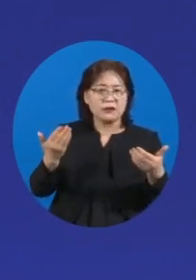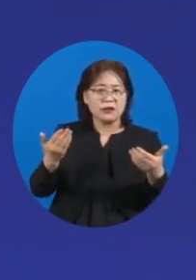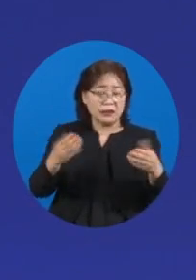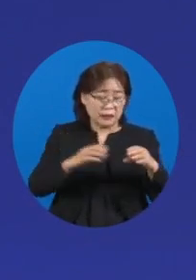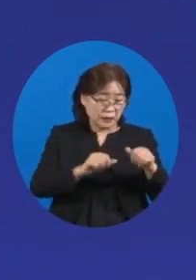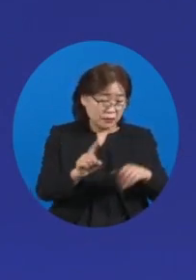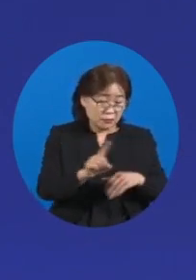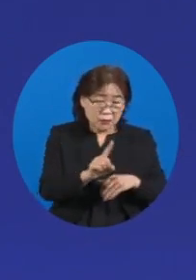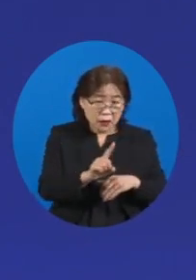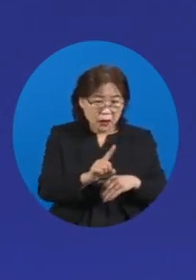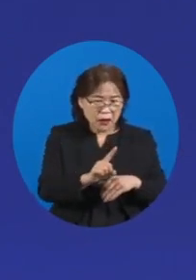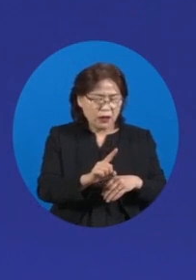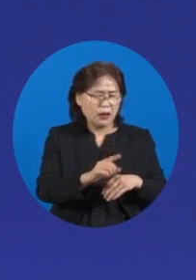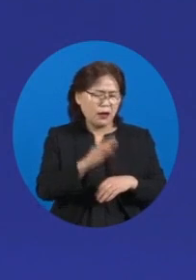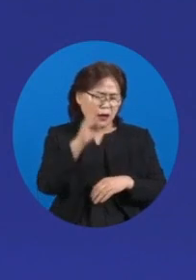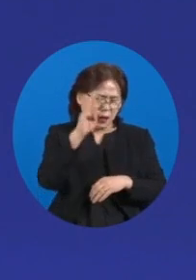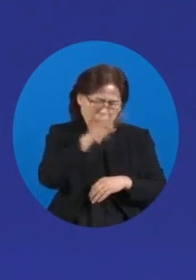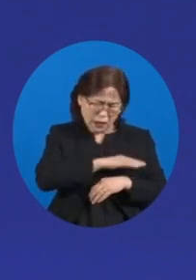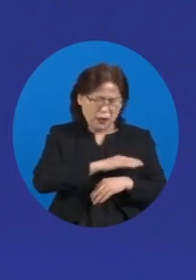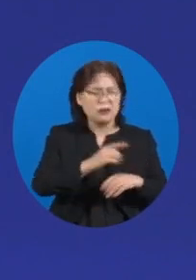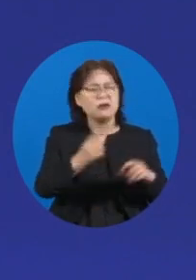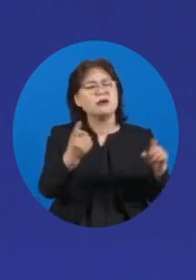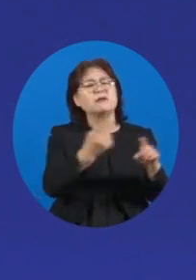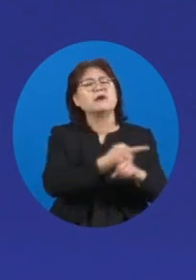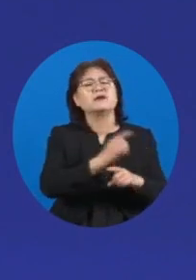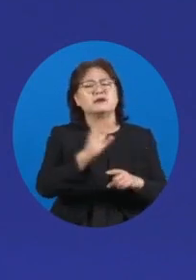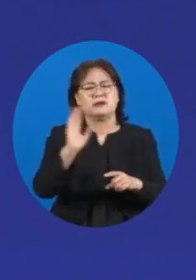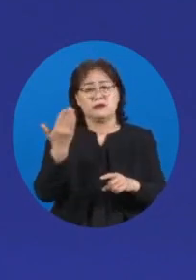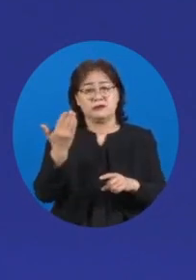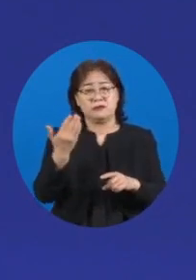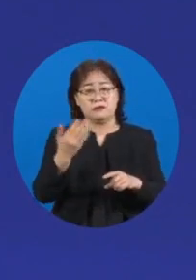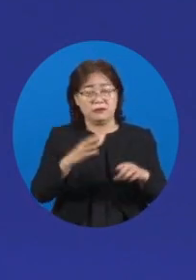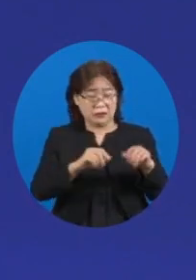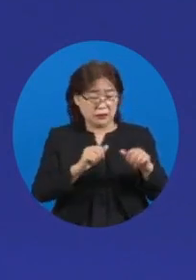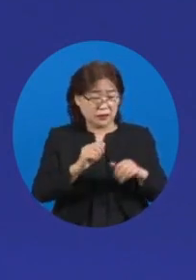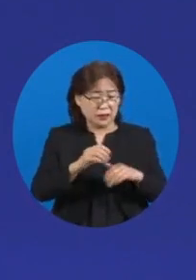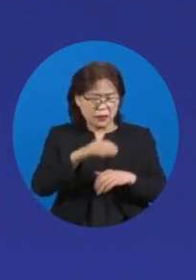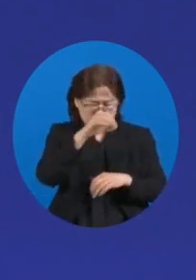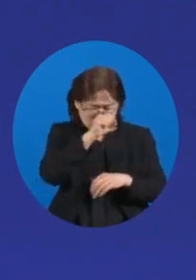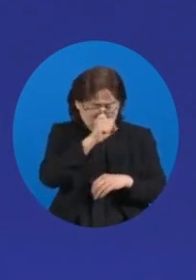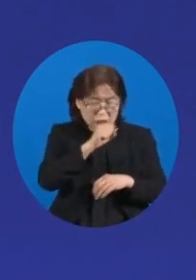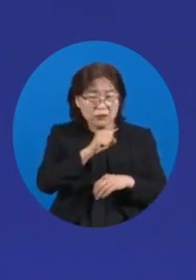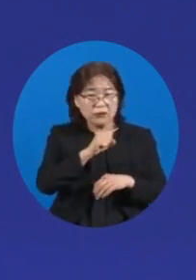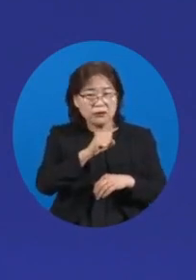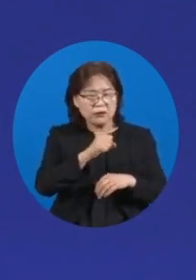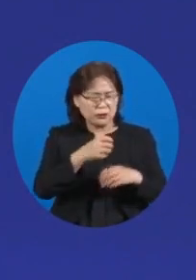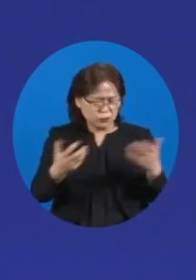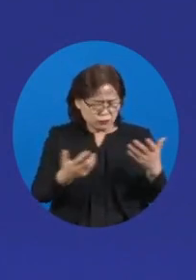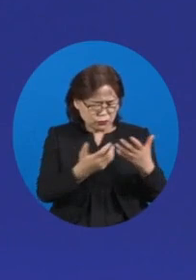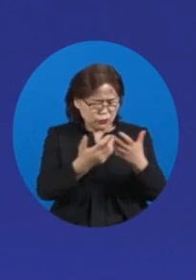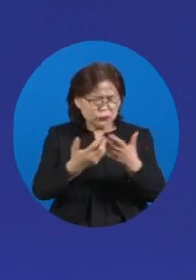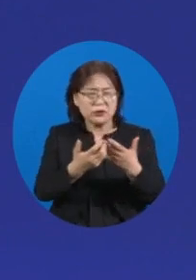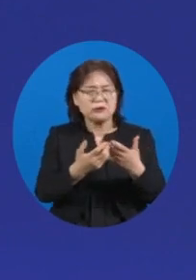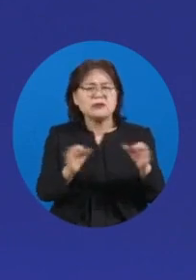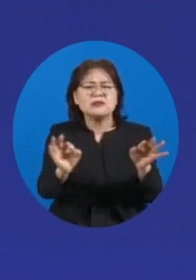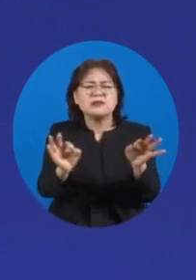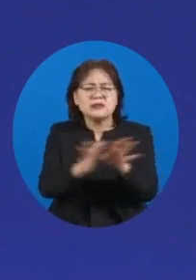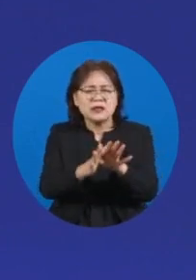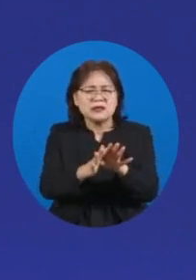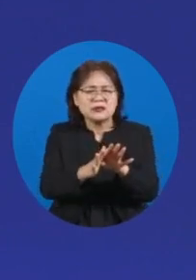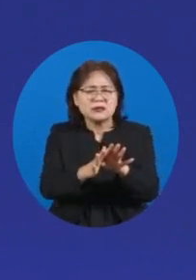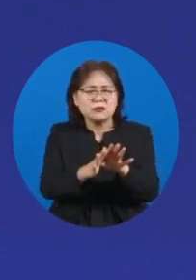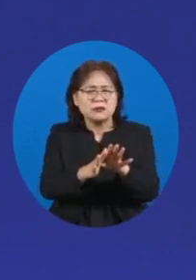되었을까요 황폐하게 된거죠 예 땅에 기름 진과 그 땅의 풍요로움이 사라지고